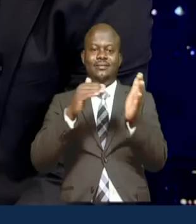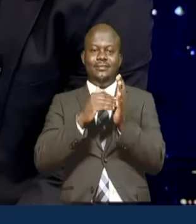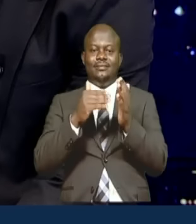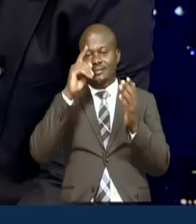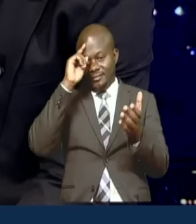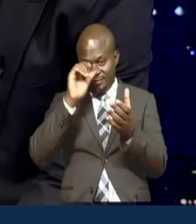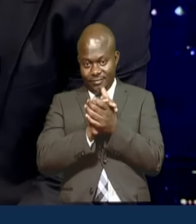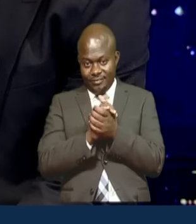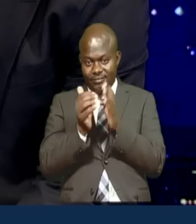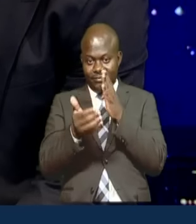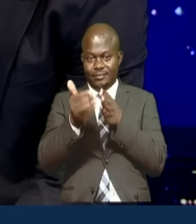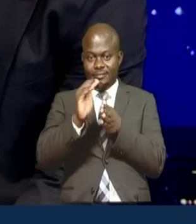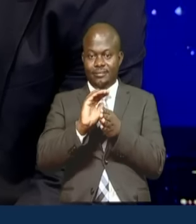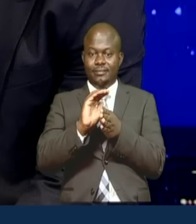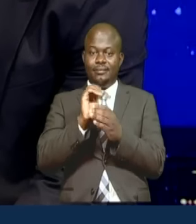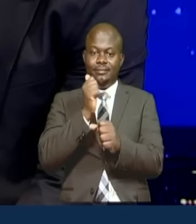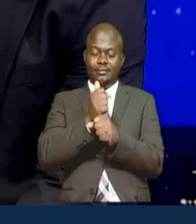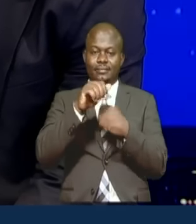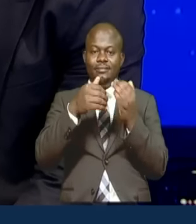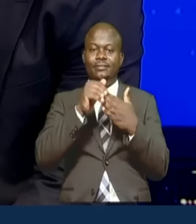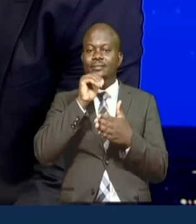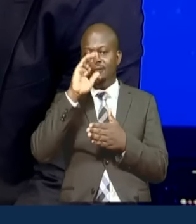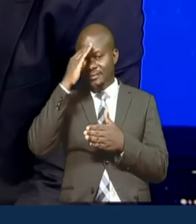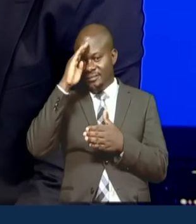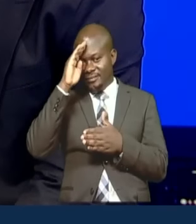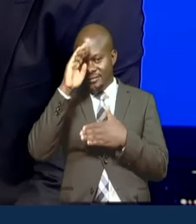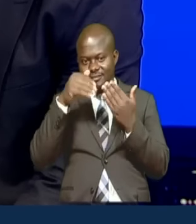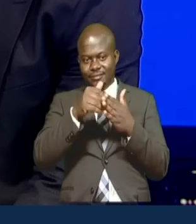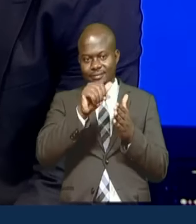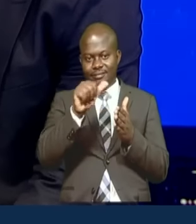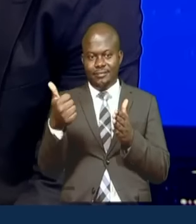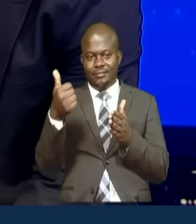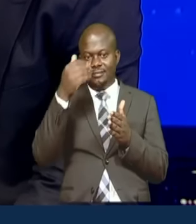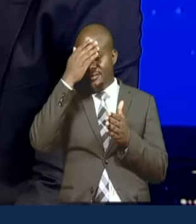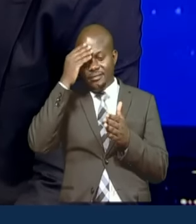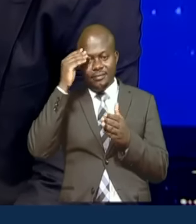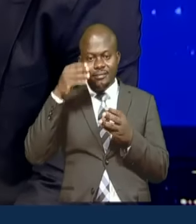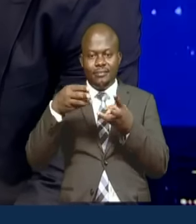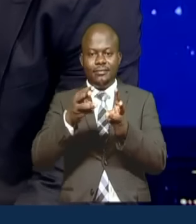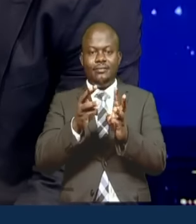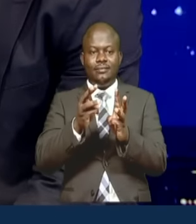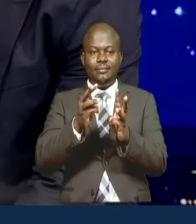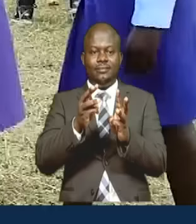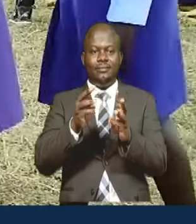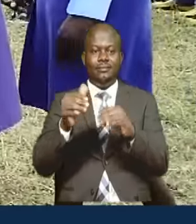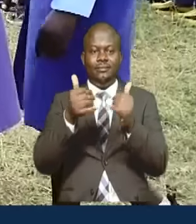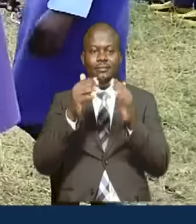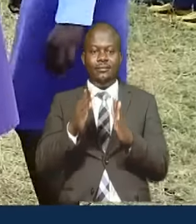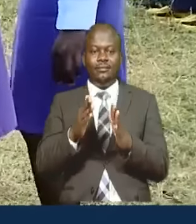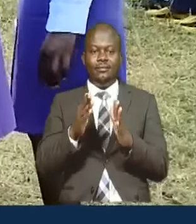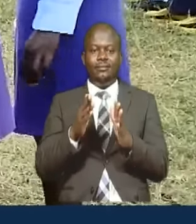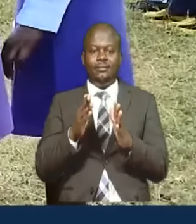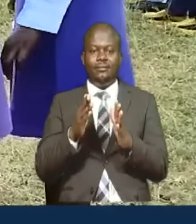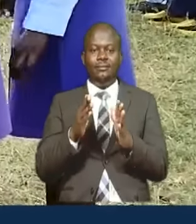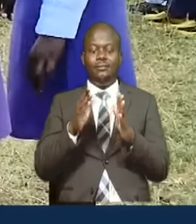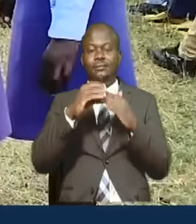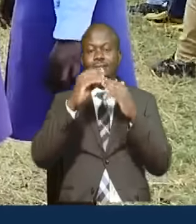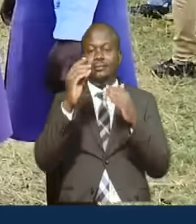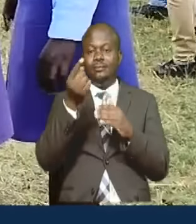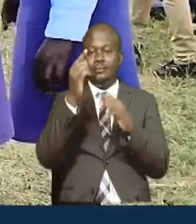n'icyizere n'ubunyamwuga bakorana ntibishidikanywaho ikindi kintu nari nibagiwe ni ukuntu baba bakina yego hari umuyobozi